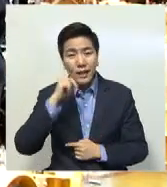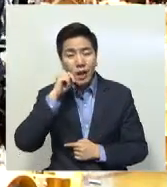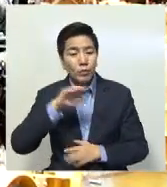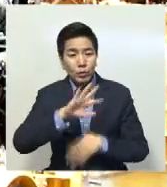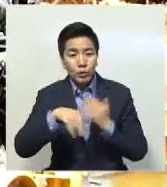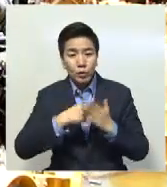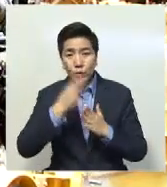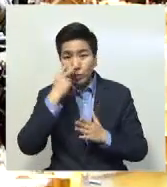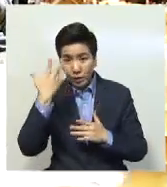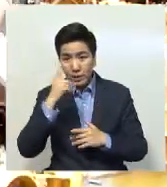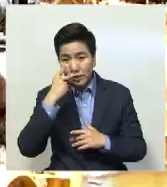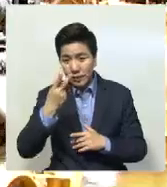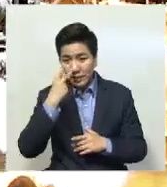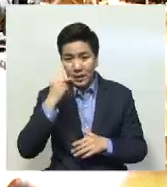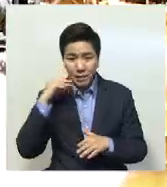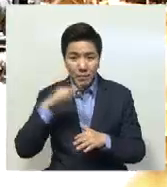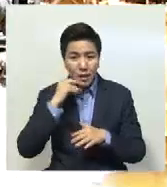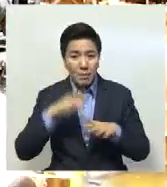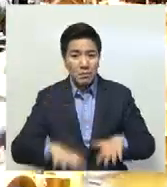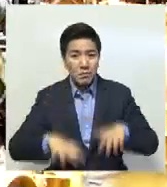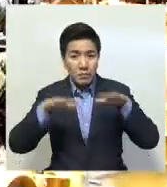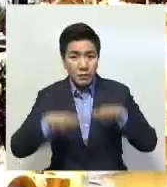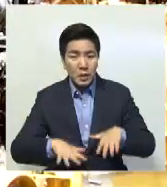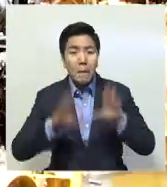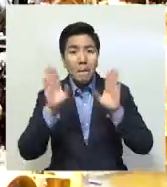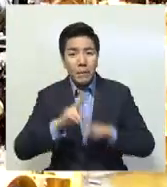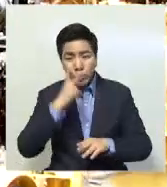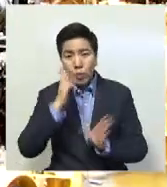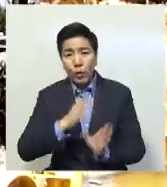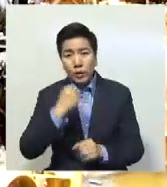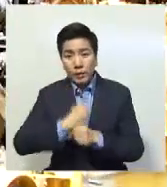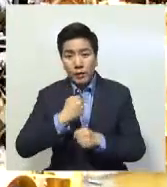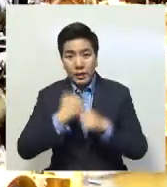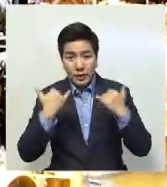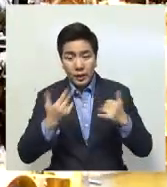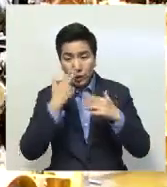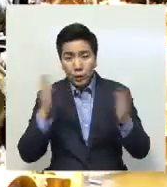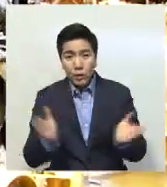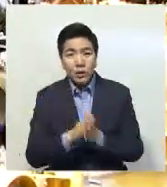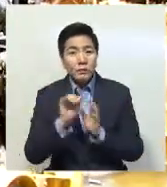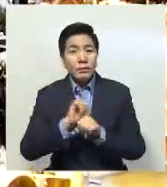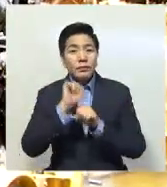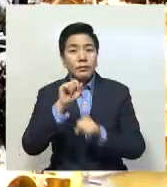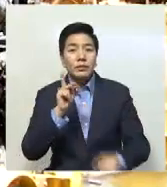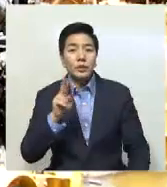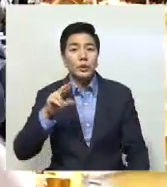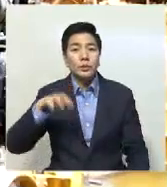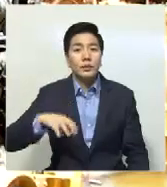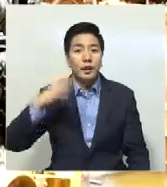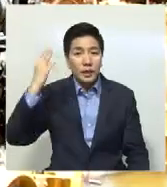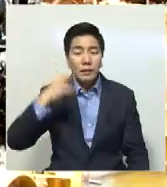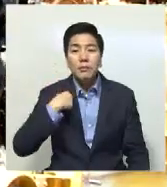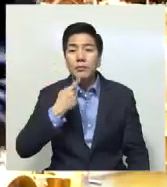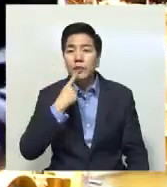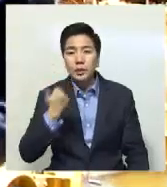คะเพราะว่าอย่างที่เราเห็นกันเนี่ยปริมาณน้ำสถานการณ์น้ำหรือว่าการทำงานของเจ้าหน้าที่ในตอนนี้รวมถึงประกาศออกมาจากกรมอุตุนิยมวิทยาว่าช่